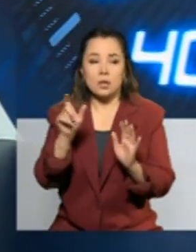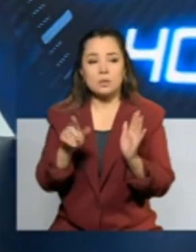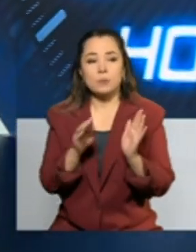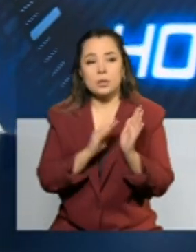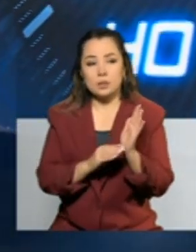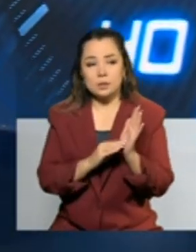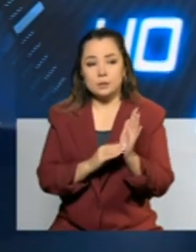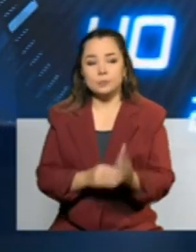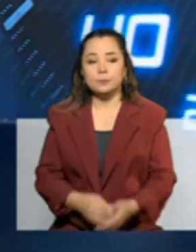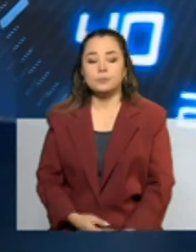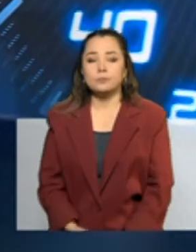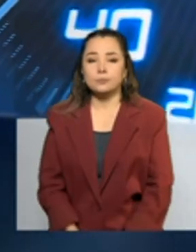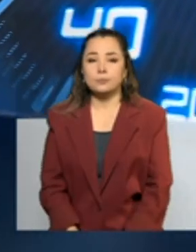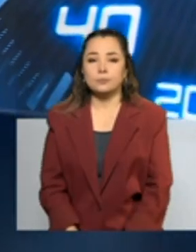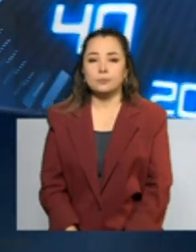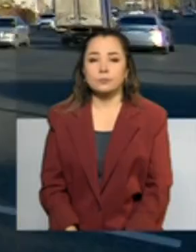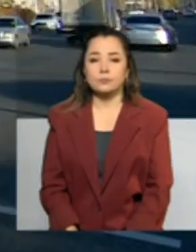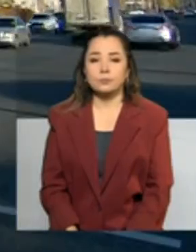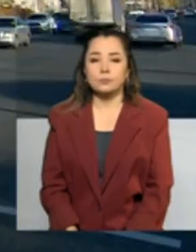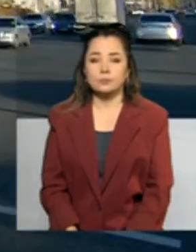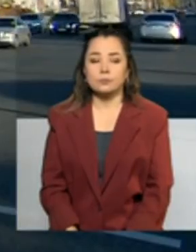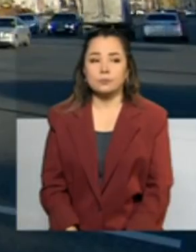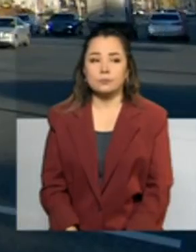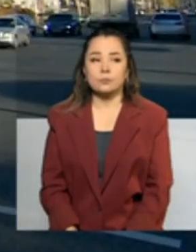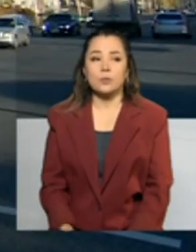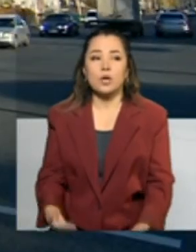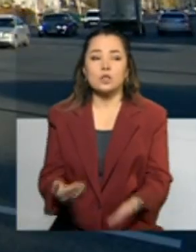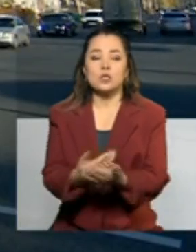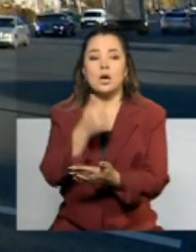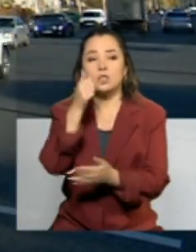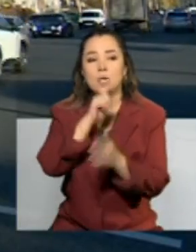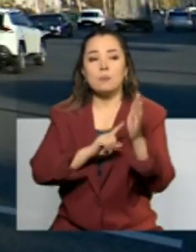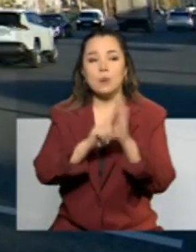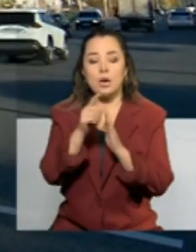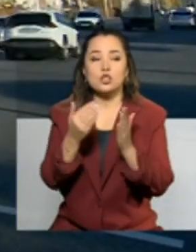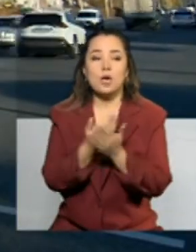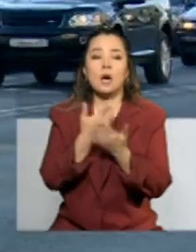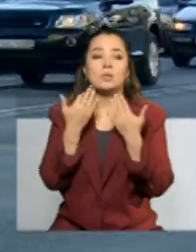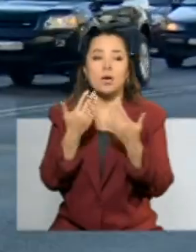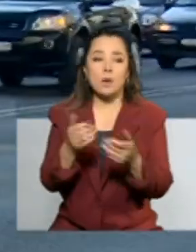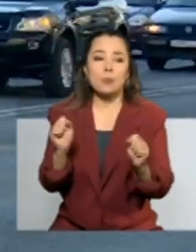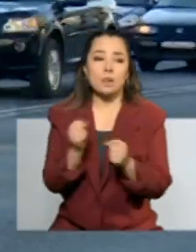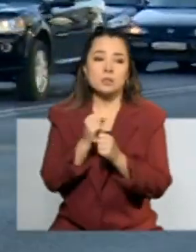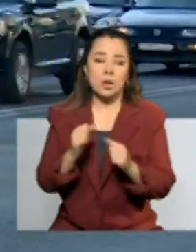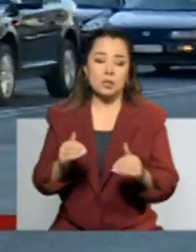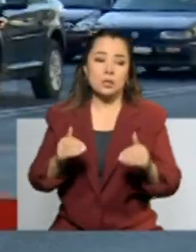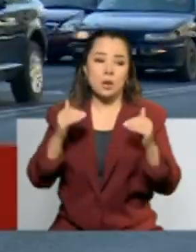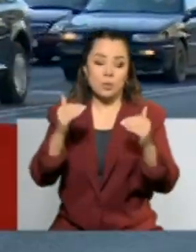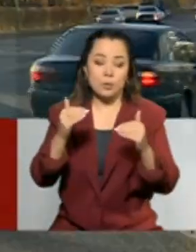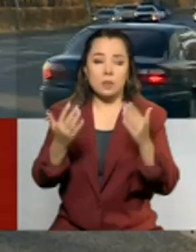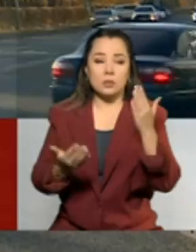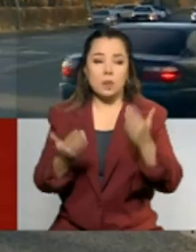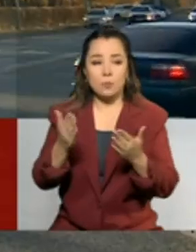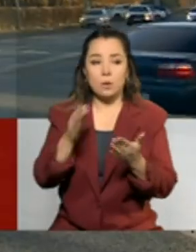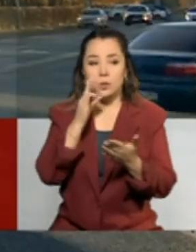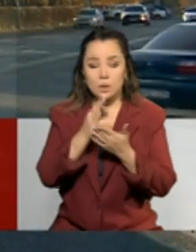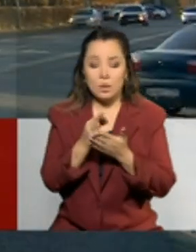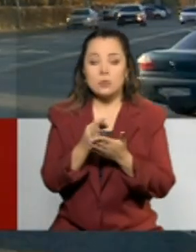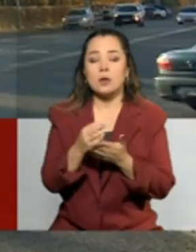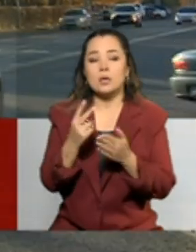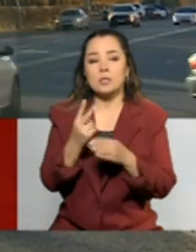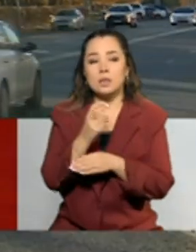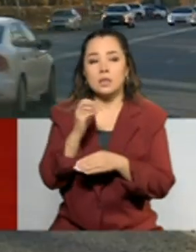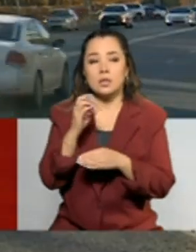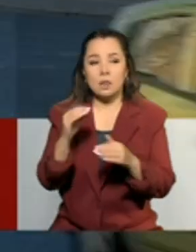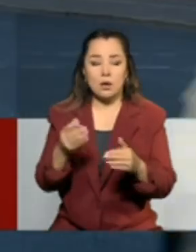Сайлауқызы талдап береді. Жаңа жылдан бастап жаңа талап. Енді жылдамдықты белгіленген мөлшерінен асырғандар айыппұлды екі есе